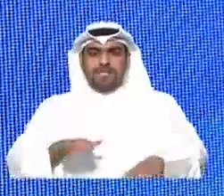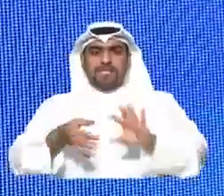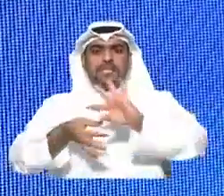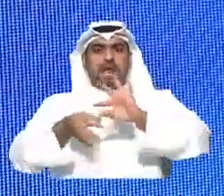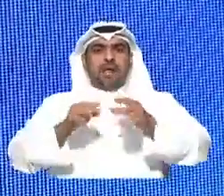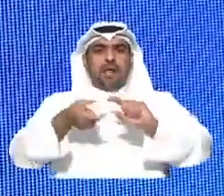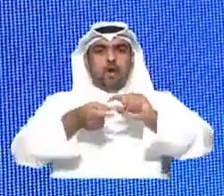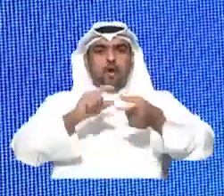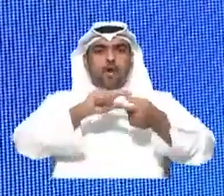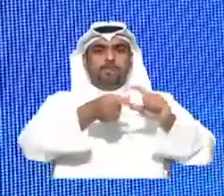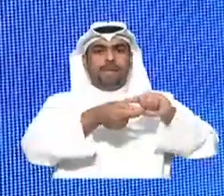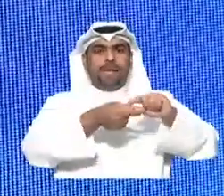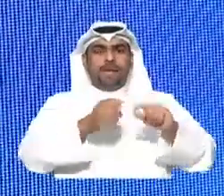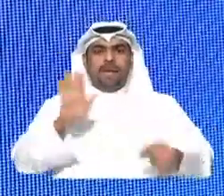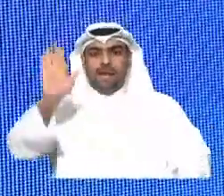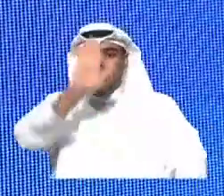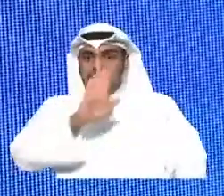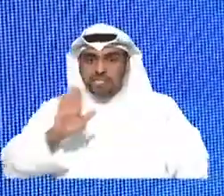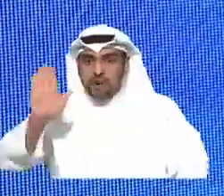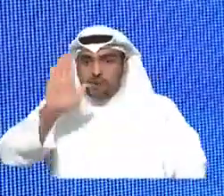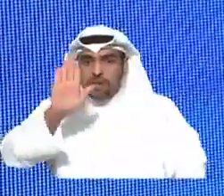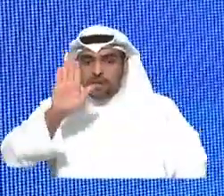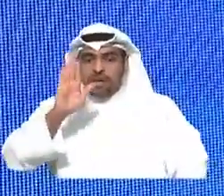والأكاديمية الدولية